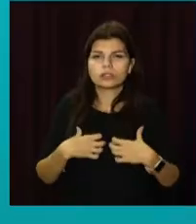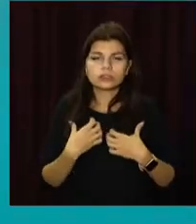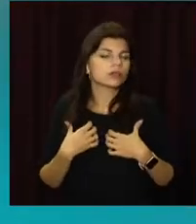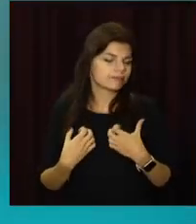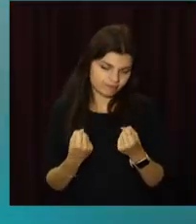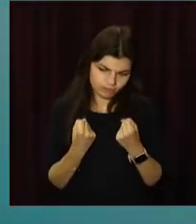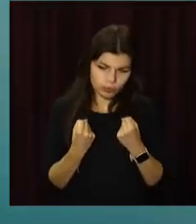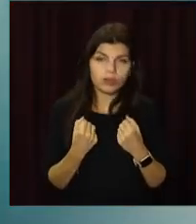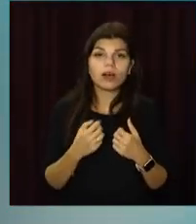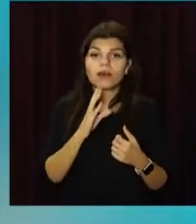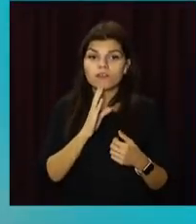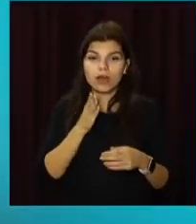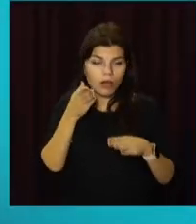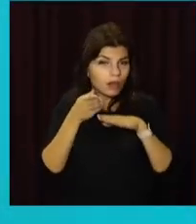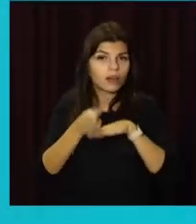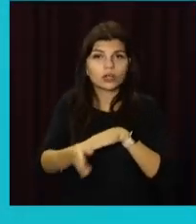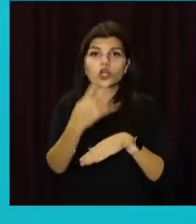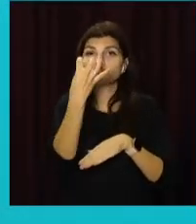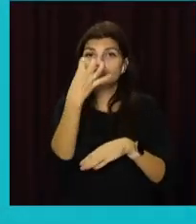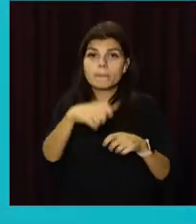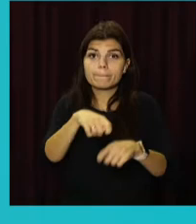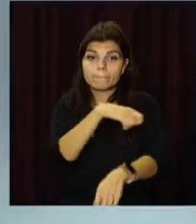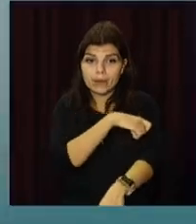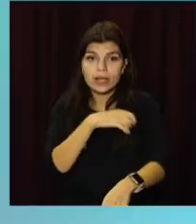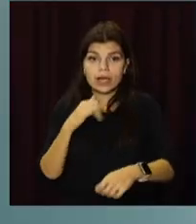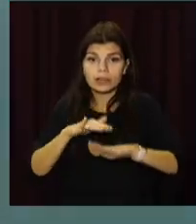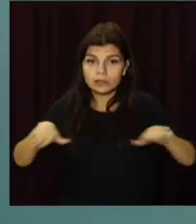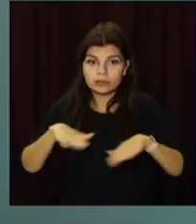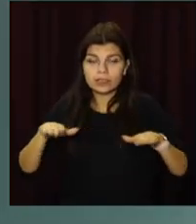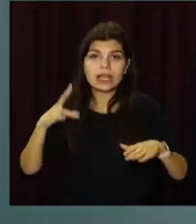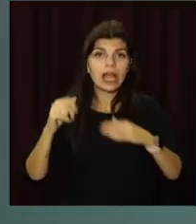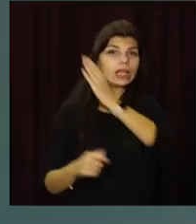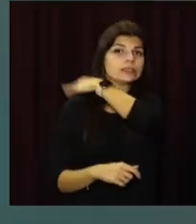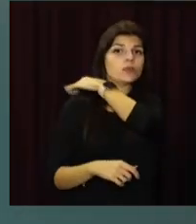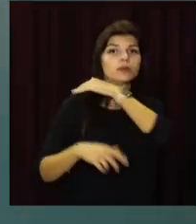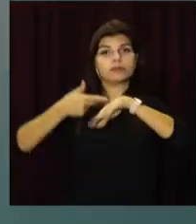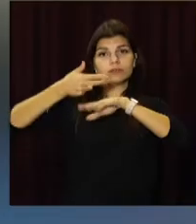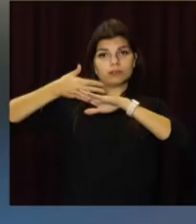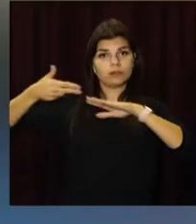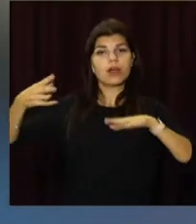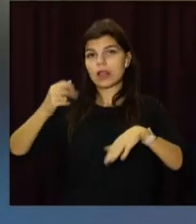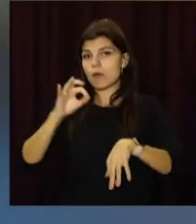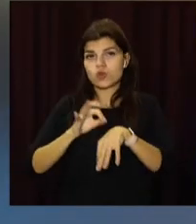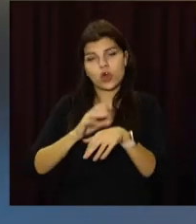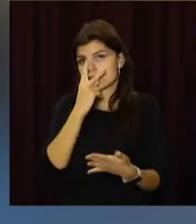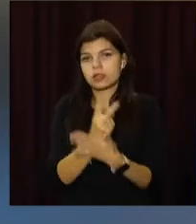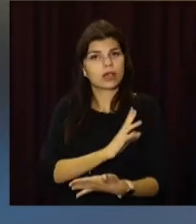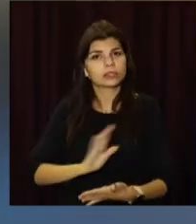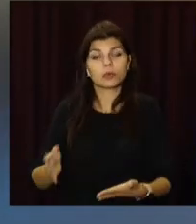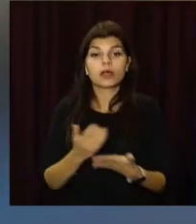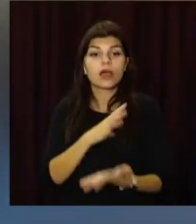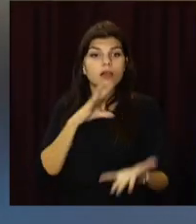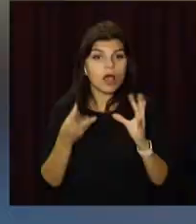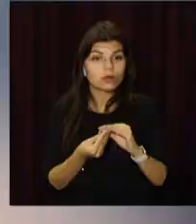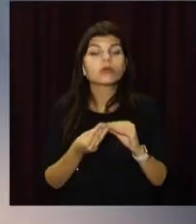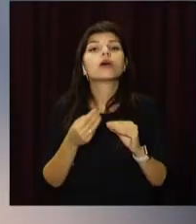волі, кам'янчанка підкорила дистанцію у 400 метрів та пропливла на спині наперекір вироку хвороби. Та цей успіх – результат